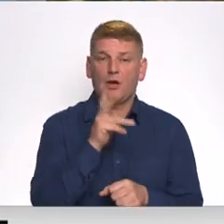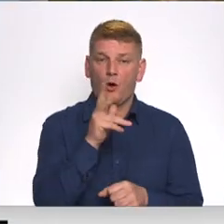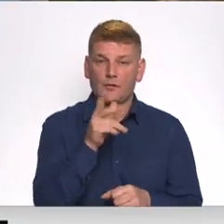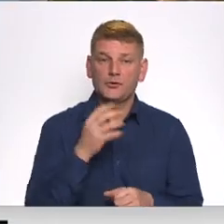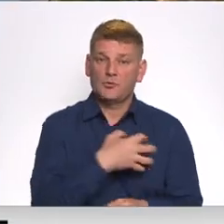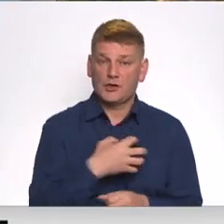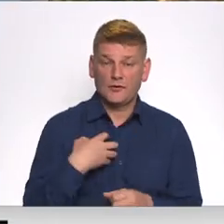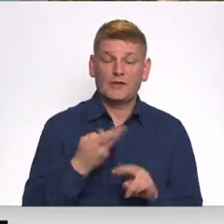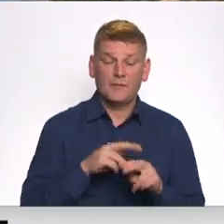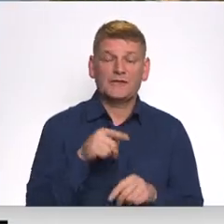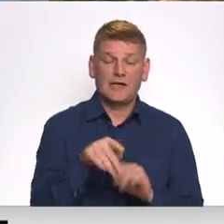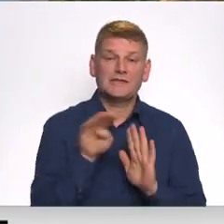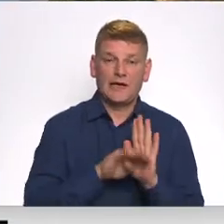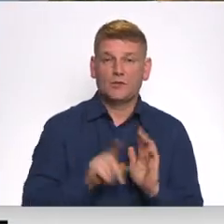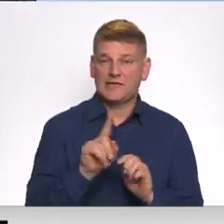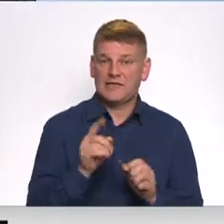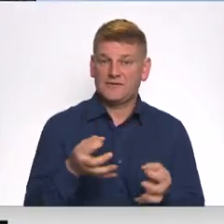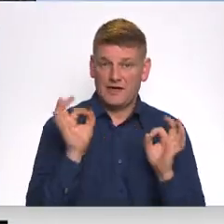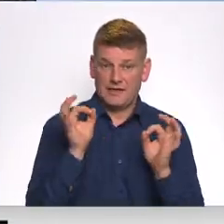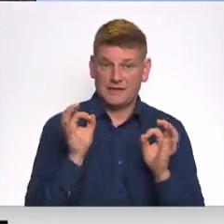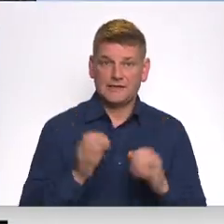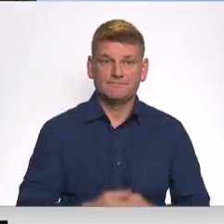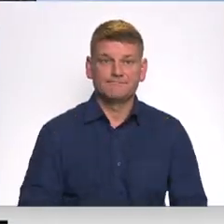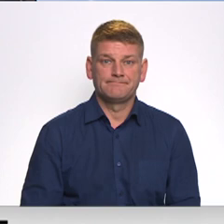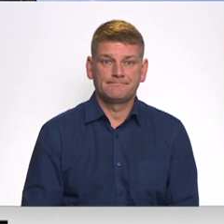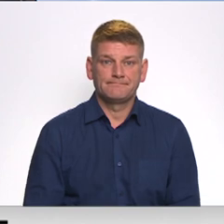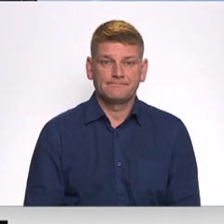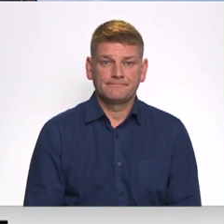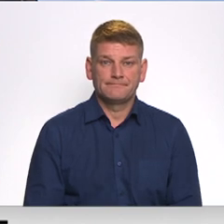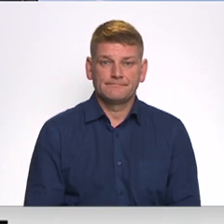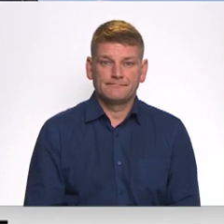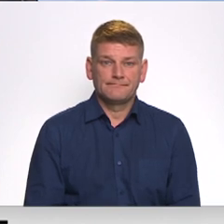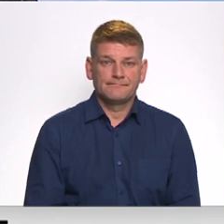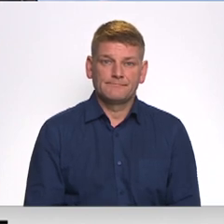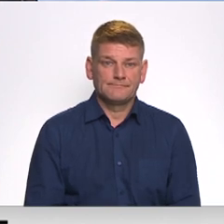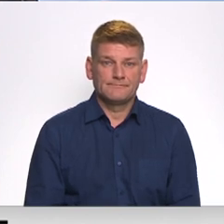pašvaldība, un tāpēc šāds likums ir tik svarīgs. Dāvids Frenerfelds, Ainis Kupčs, Latvijas televīzija.